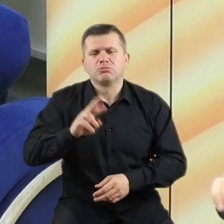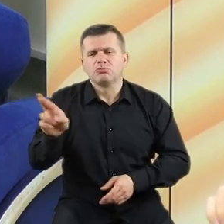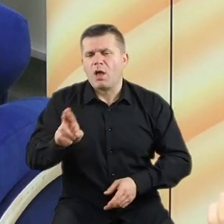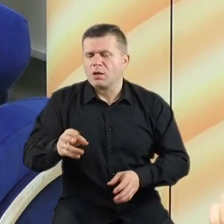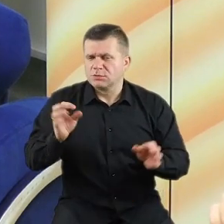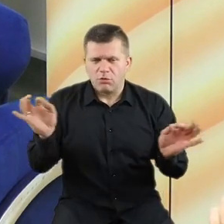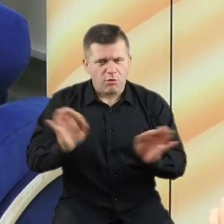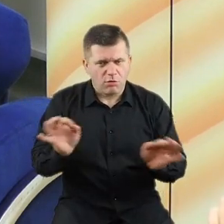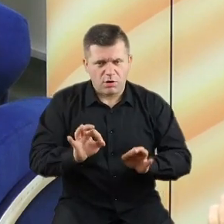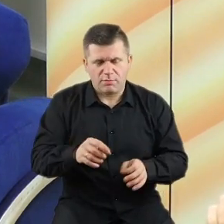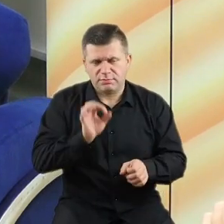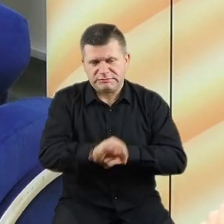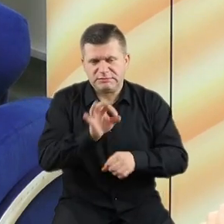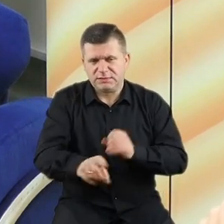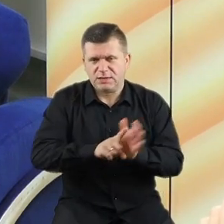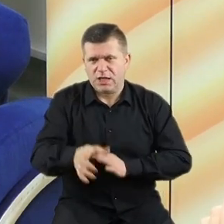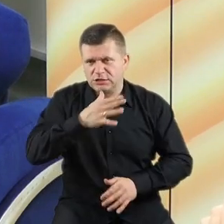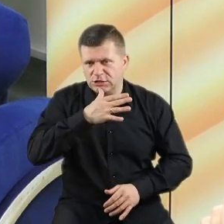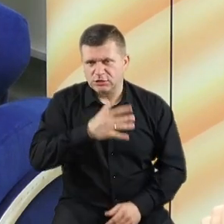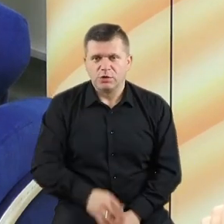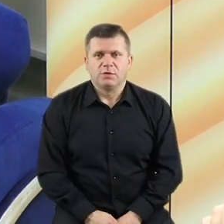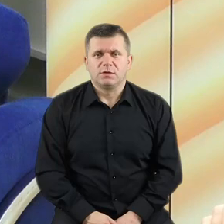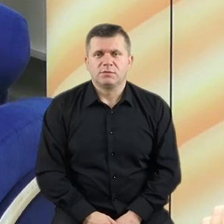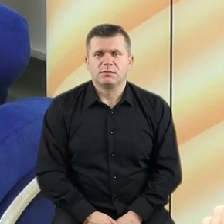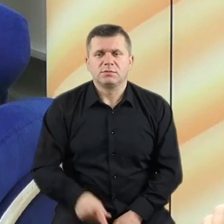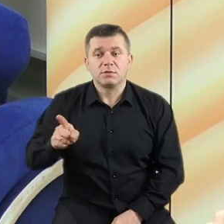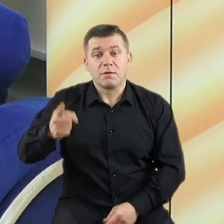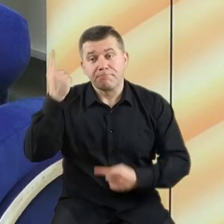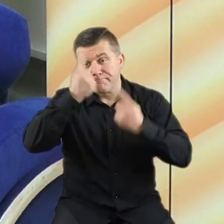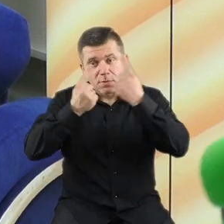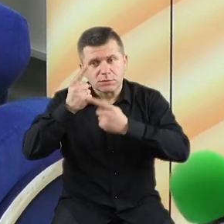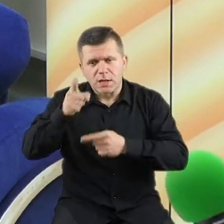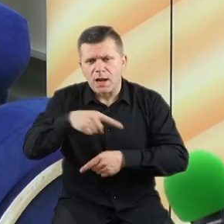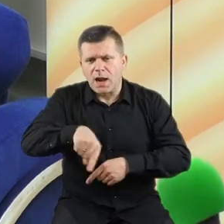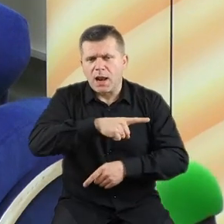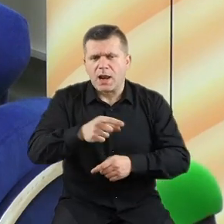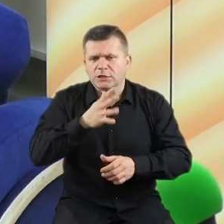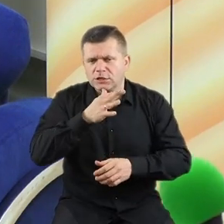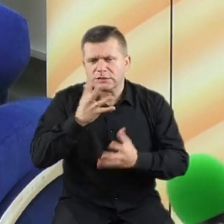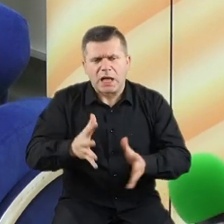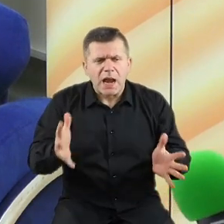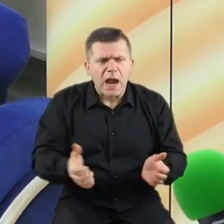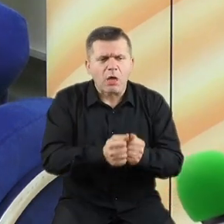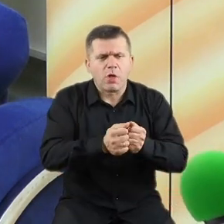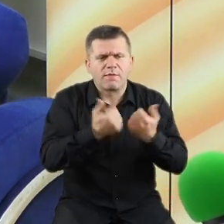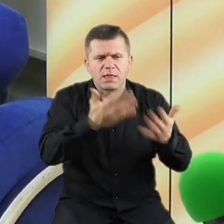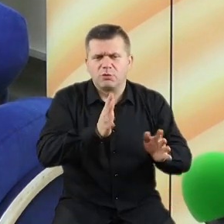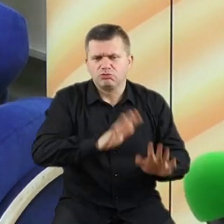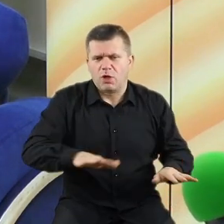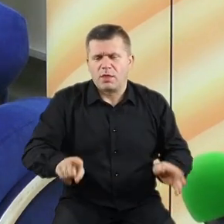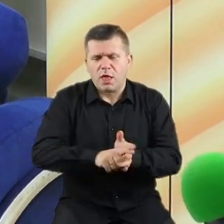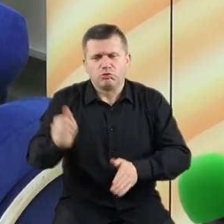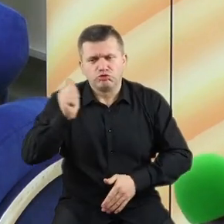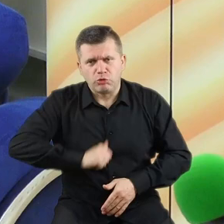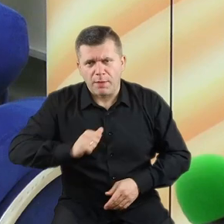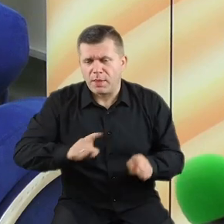Żydów. I ci intelektualiści żydowscy bardzo chcieli ratować chociaż dzieci, że w ogóle chcieli ratować i